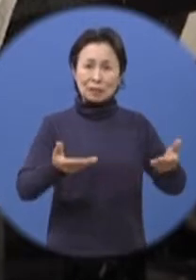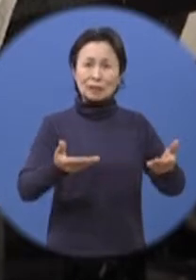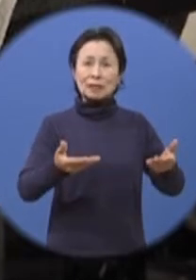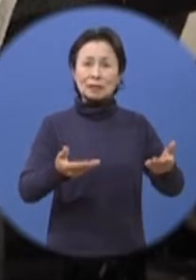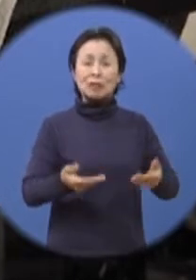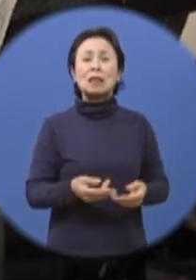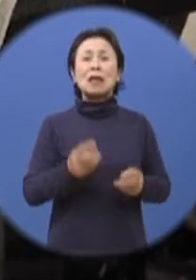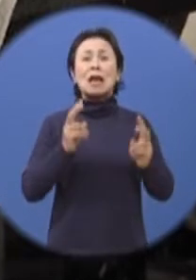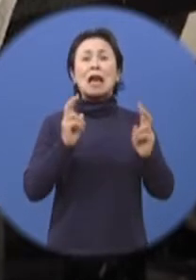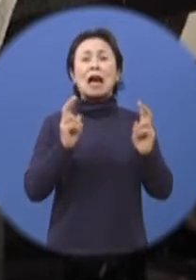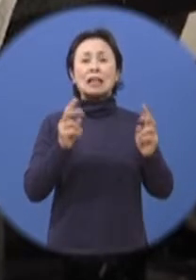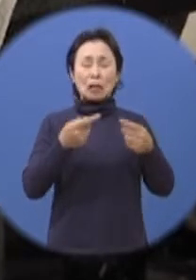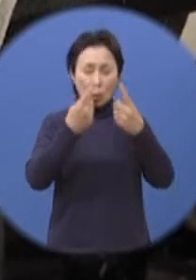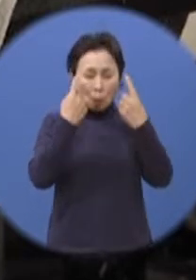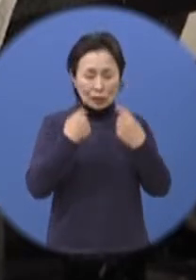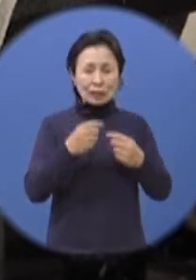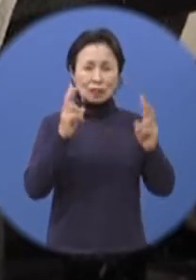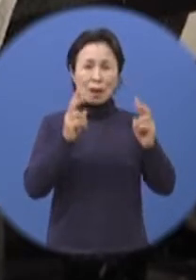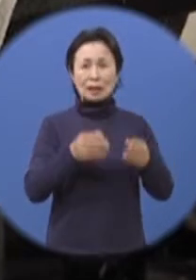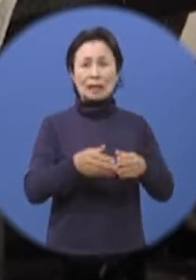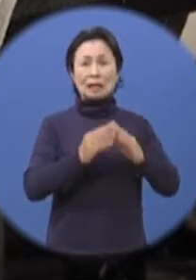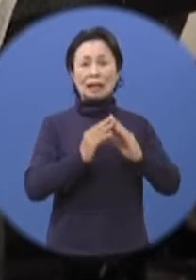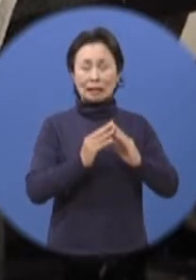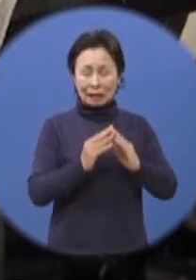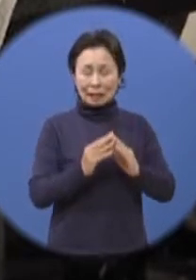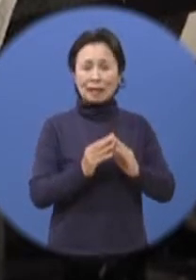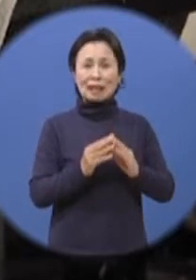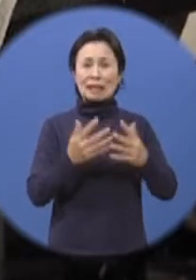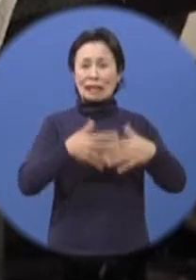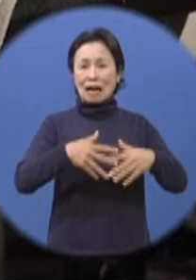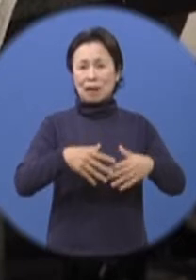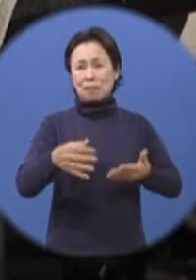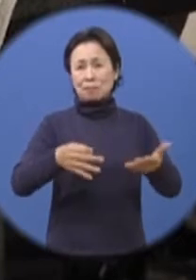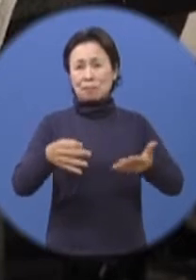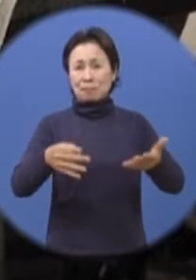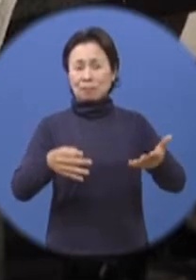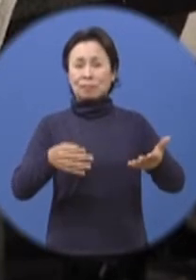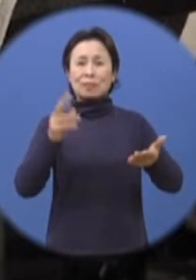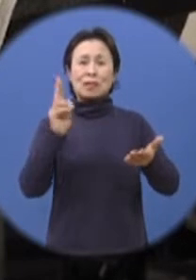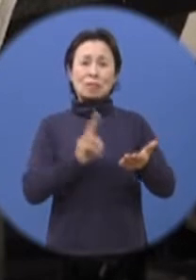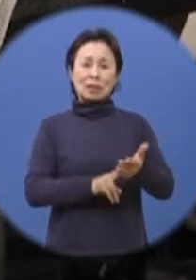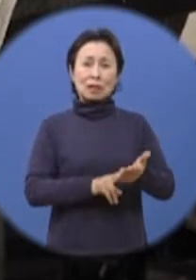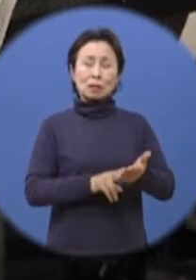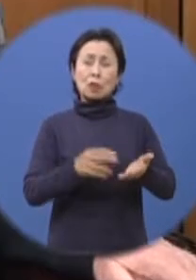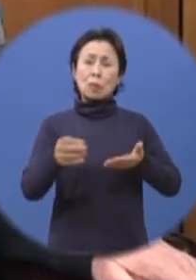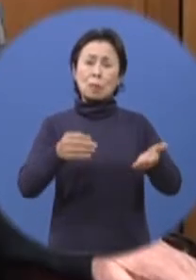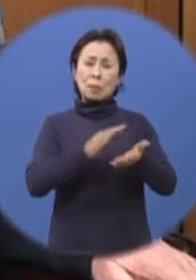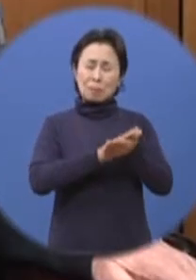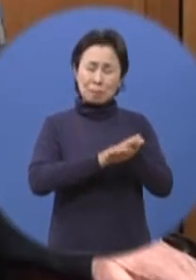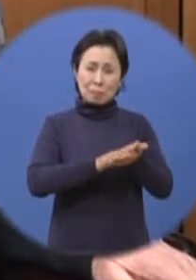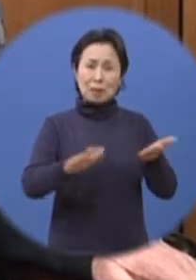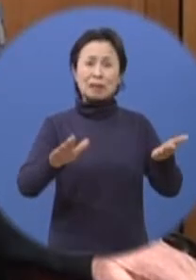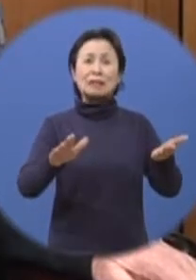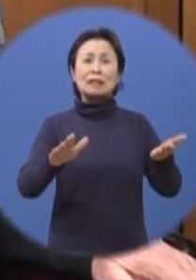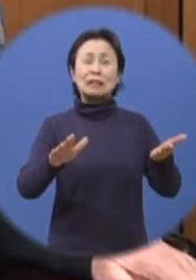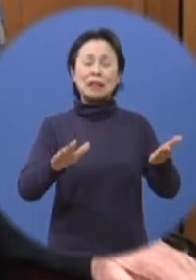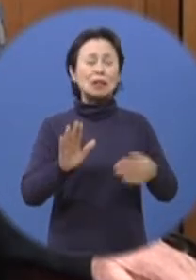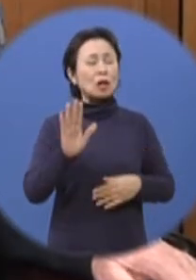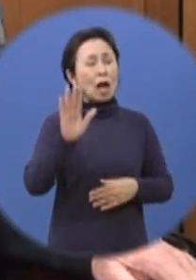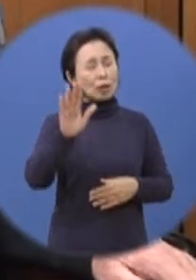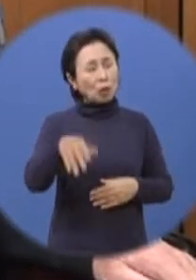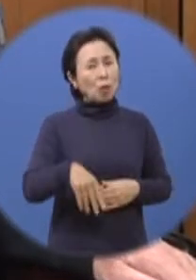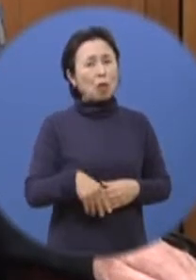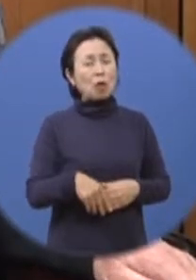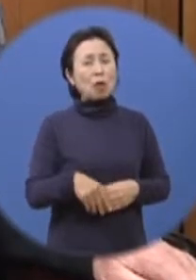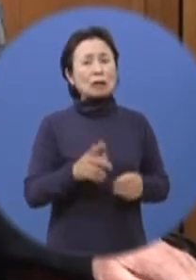名前で個人形や言ったんですよはいそりゃあまあダウンローつきましてその後地蔵湘南曹